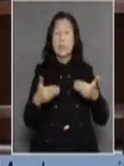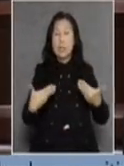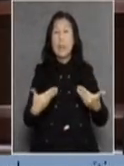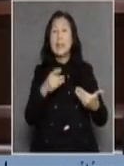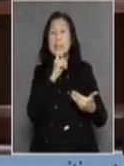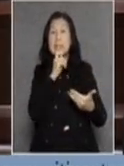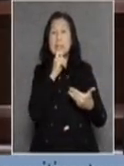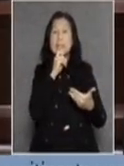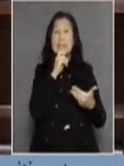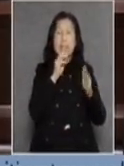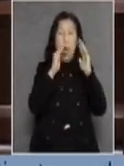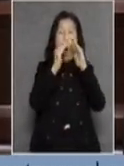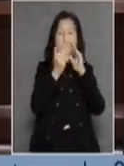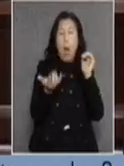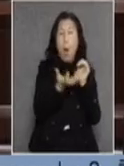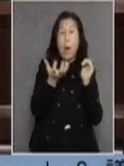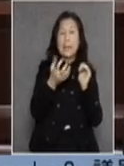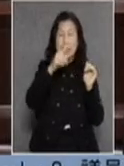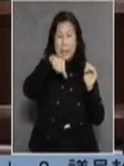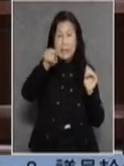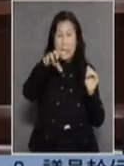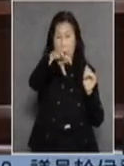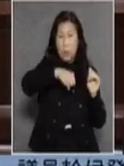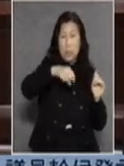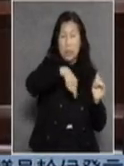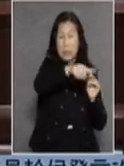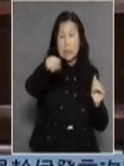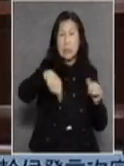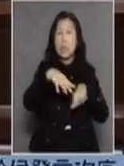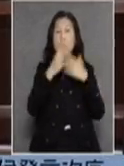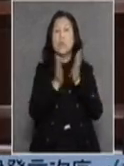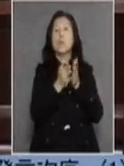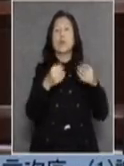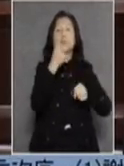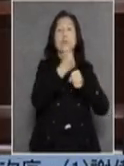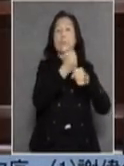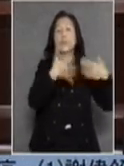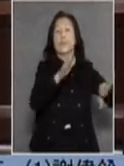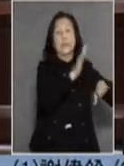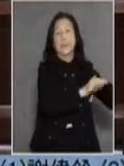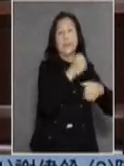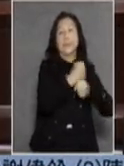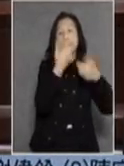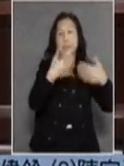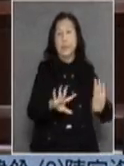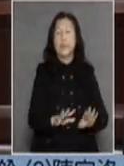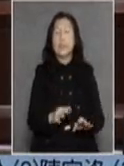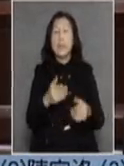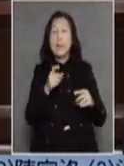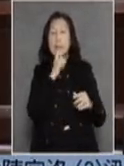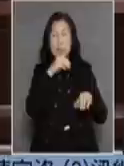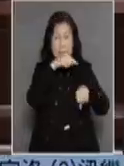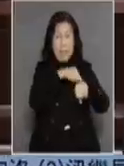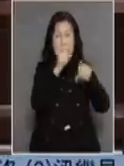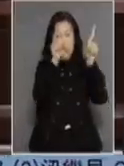熱，勾地已經應該完成它的歷史任務了，只有定期賣